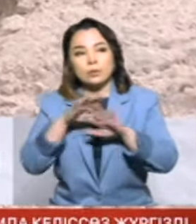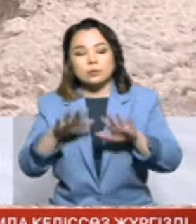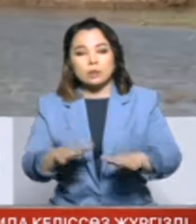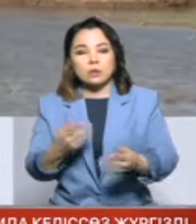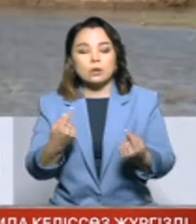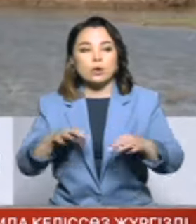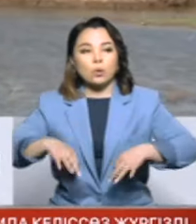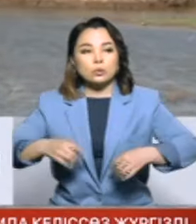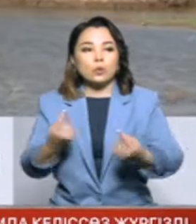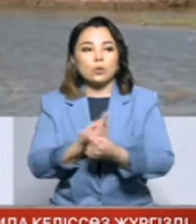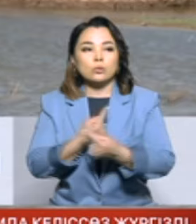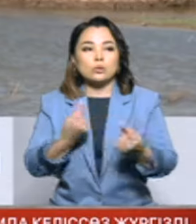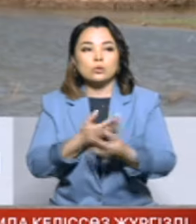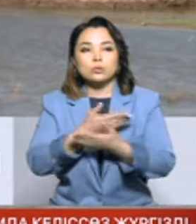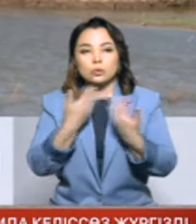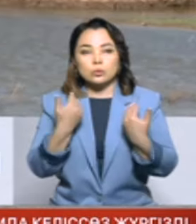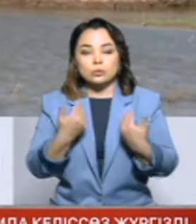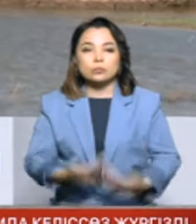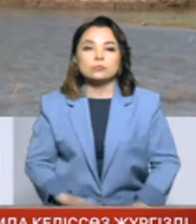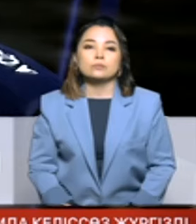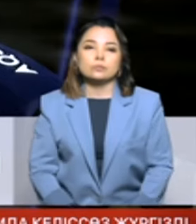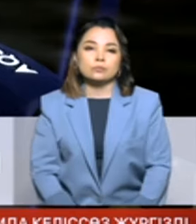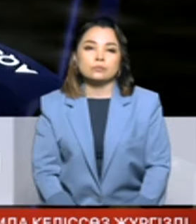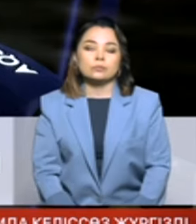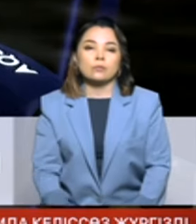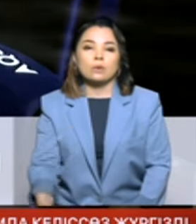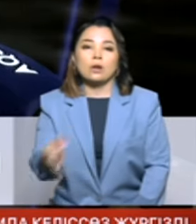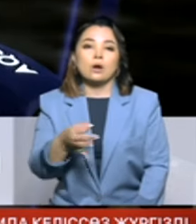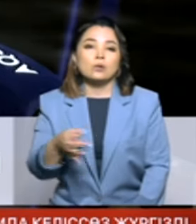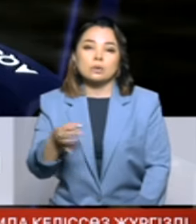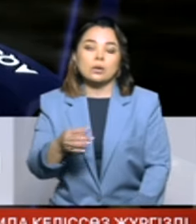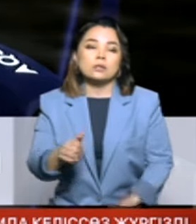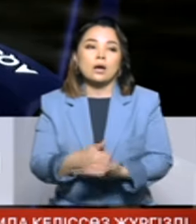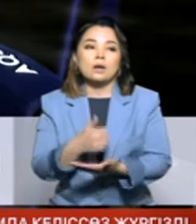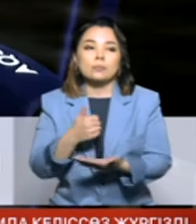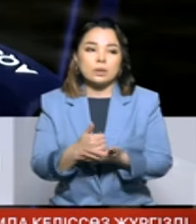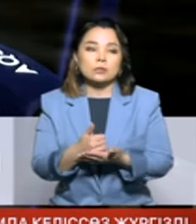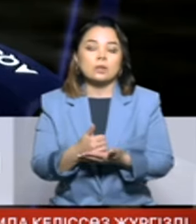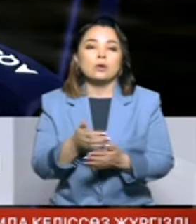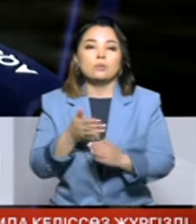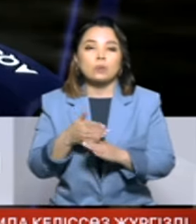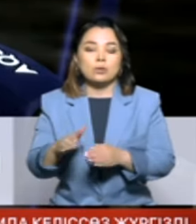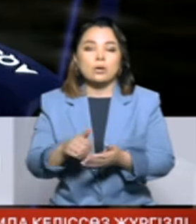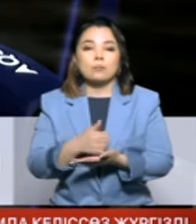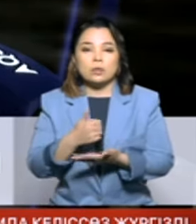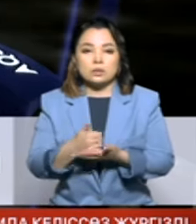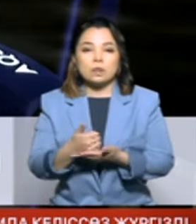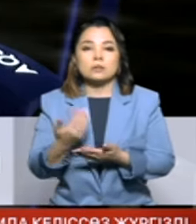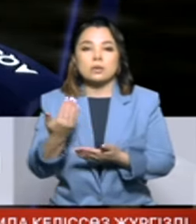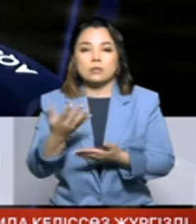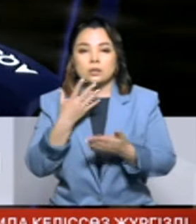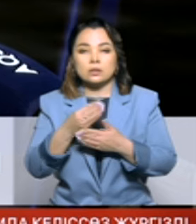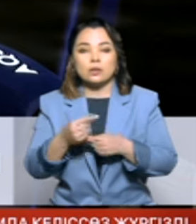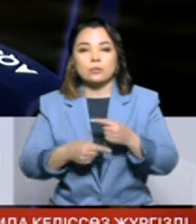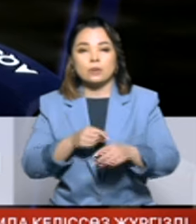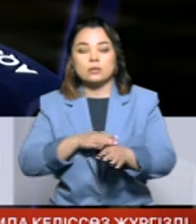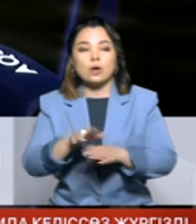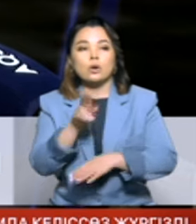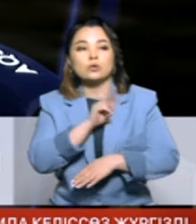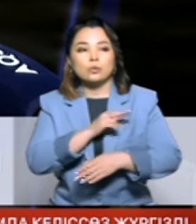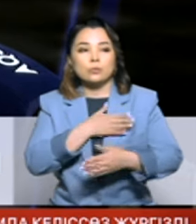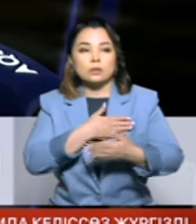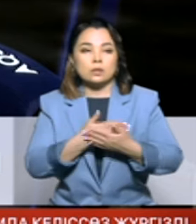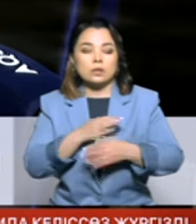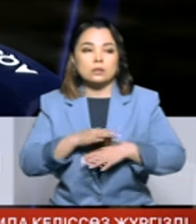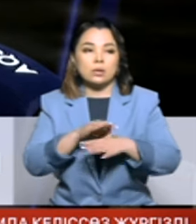көлік қатынасы жоқ. Аудан әкімдігі төтенше жағдай бөлімінің басшылығымен келіп жеткен күш құралдарымен жұмыс қарқынды